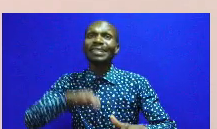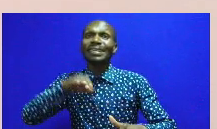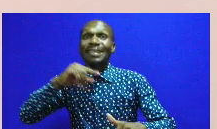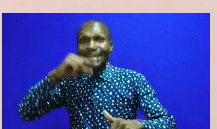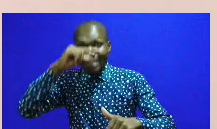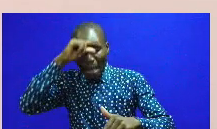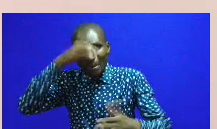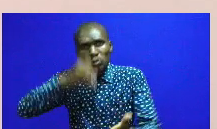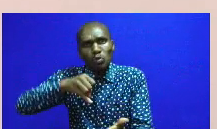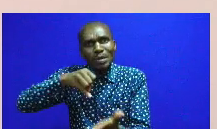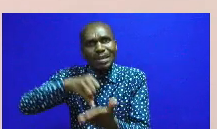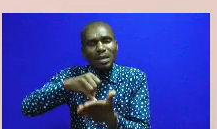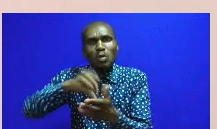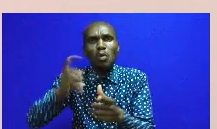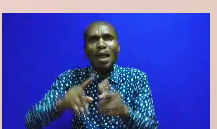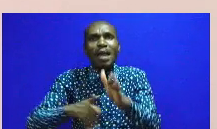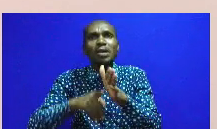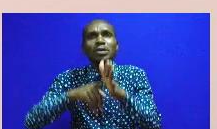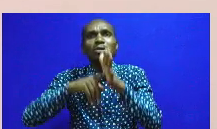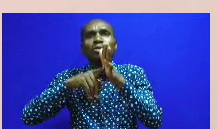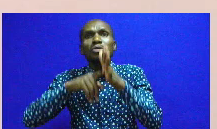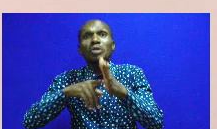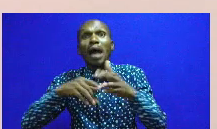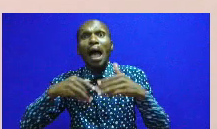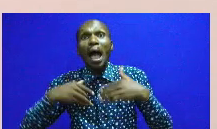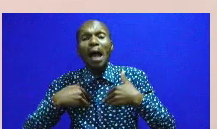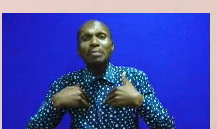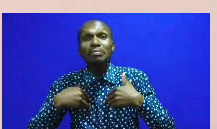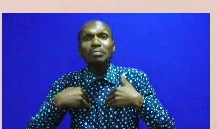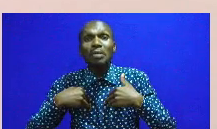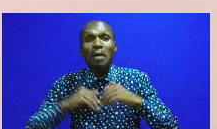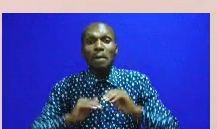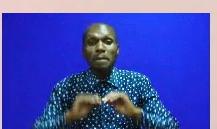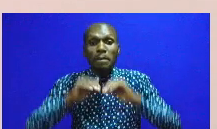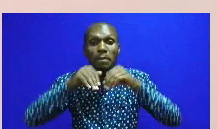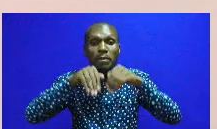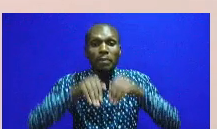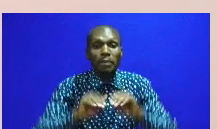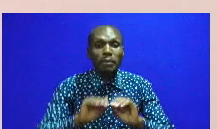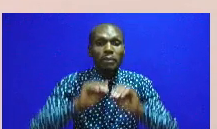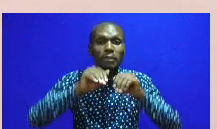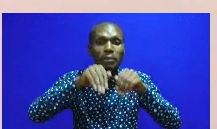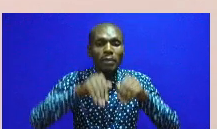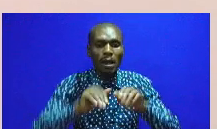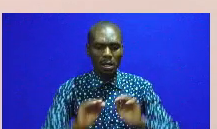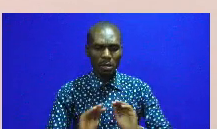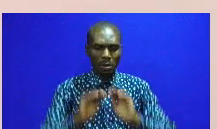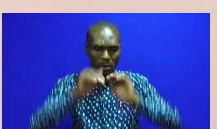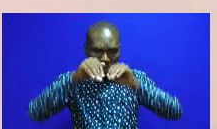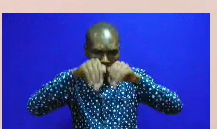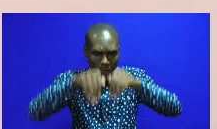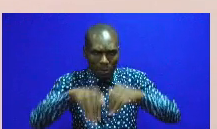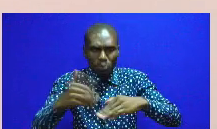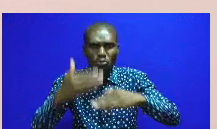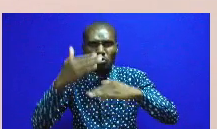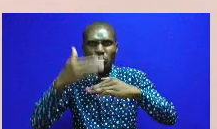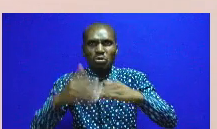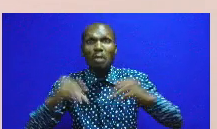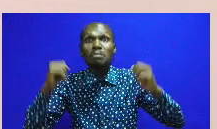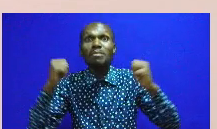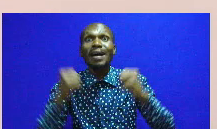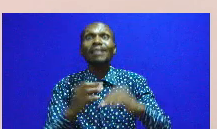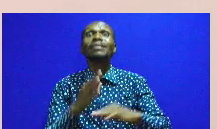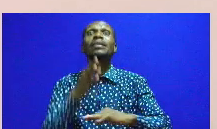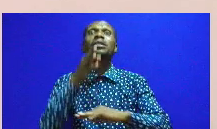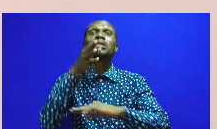gwesona nigati abayigwa ko yanike buna ken hango bikabale cipampo ase cyensemejo erinde gutanga ibikorwa nebyo amatuko